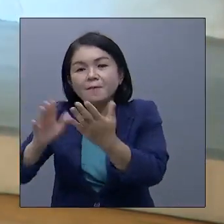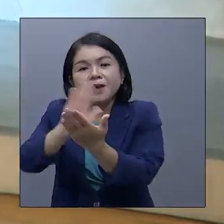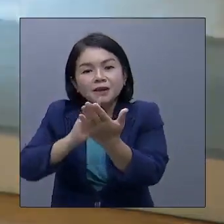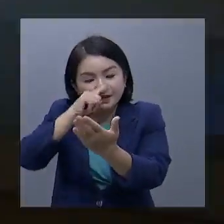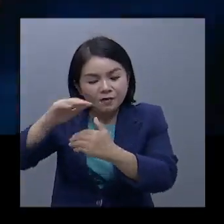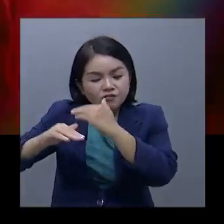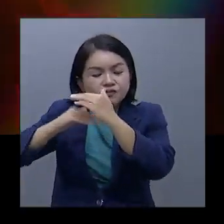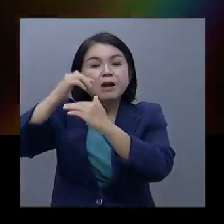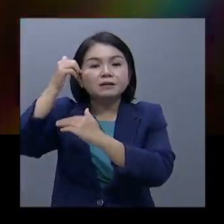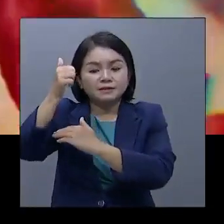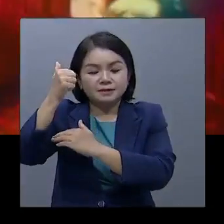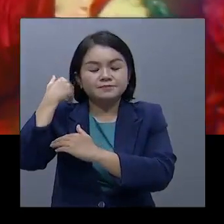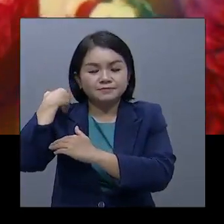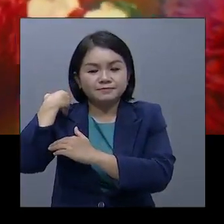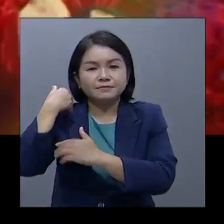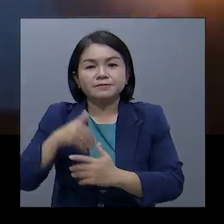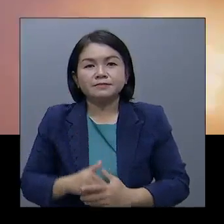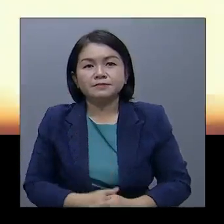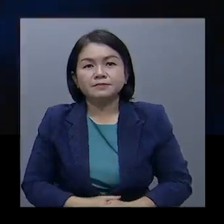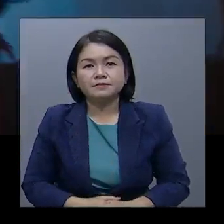ขึ้นด้วย